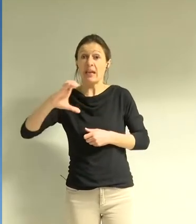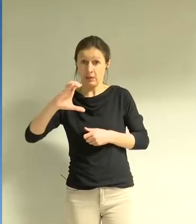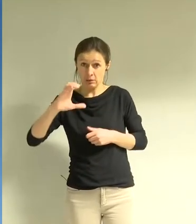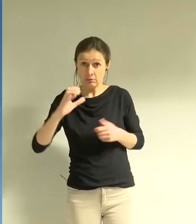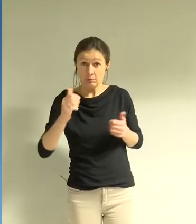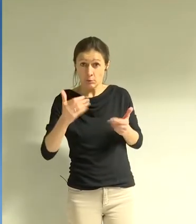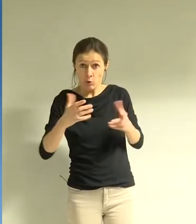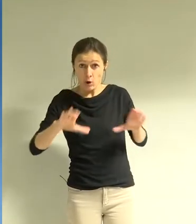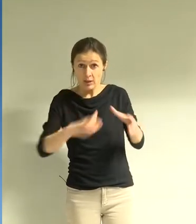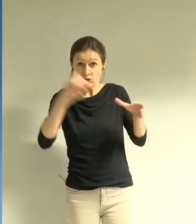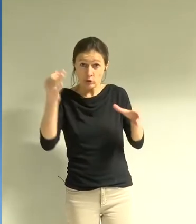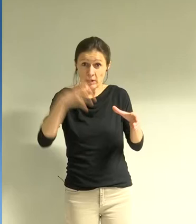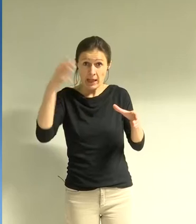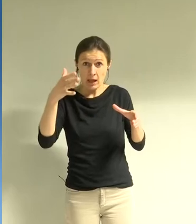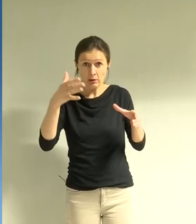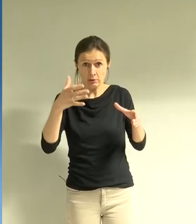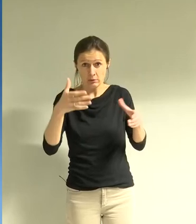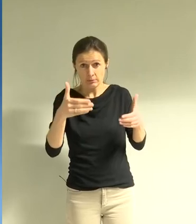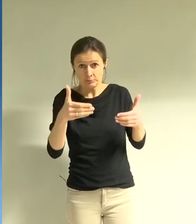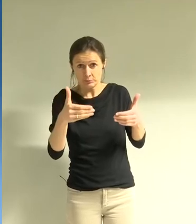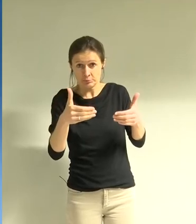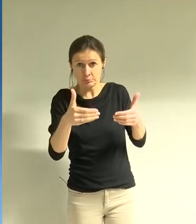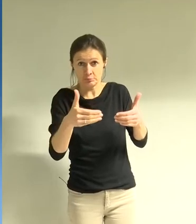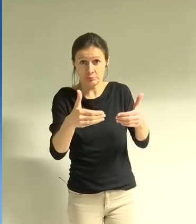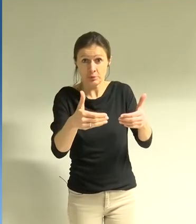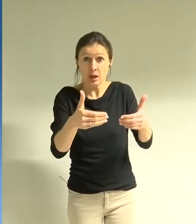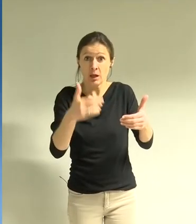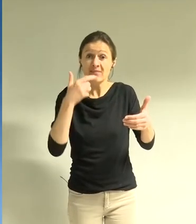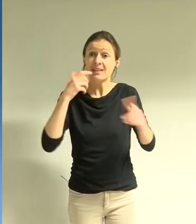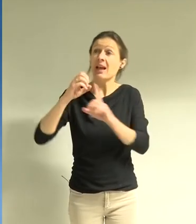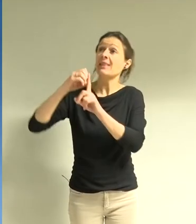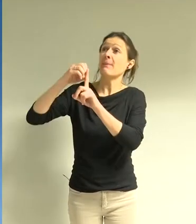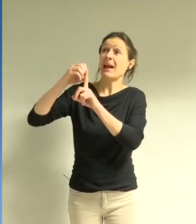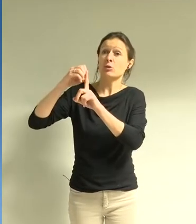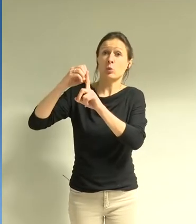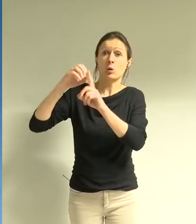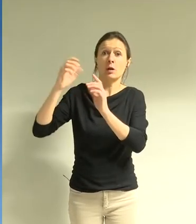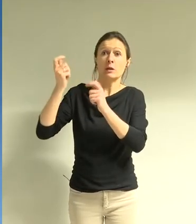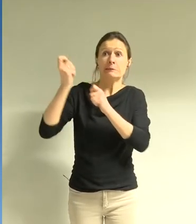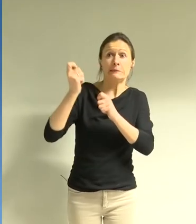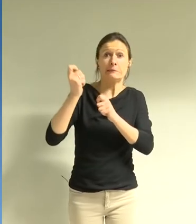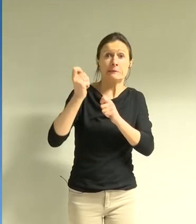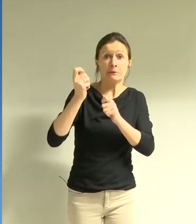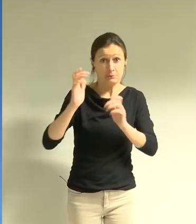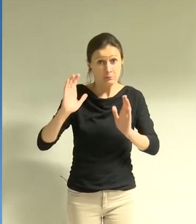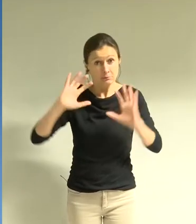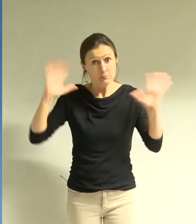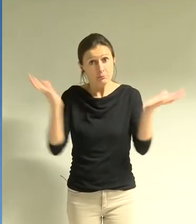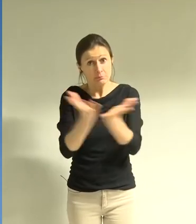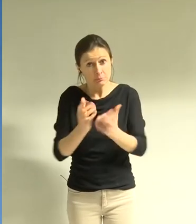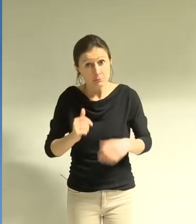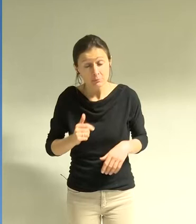contenir la hausse de la température globale alors ça vient d'être dit cet hiver le gouvernement est